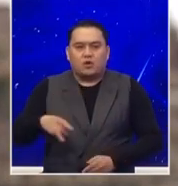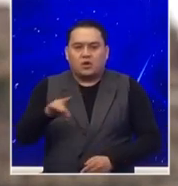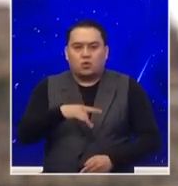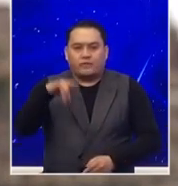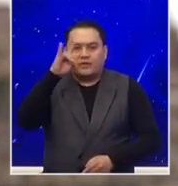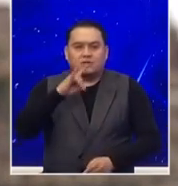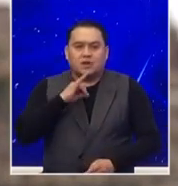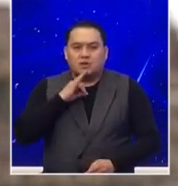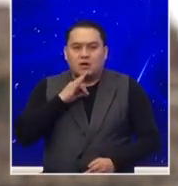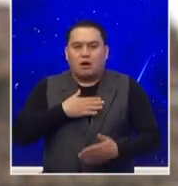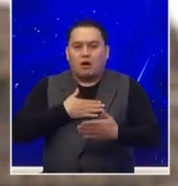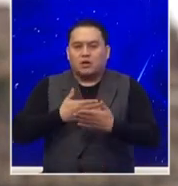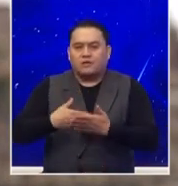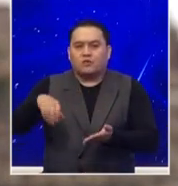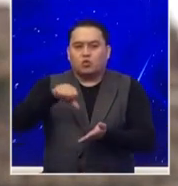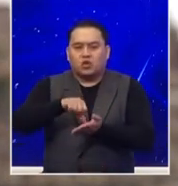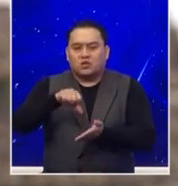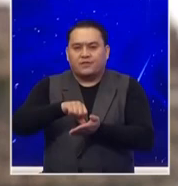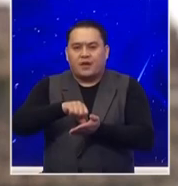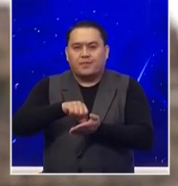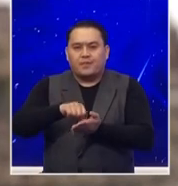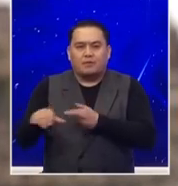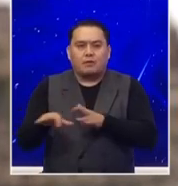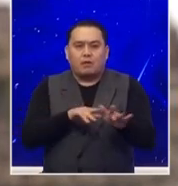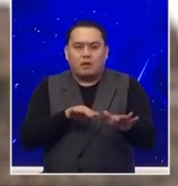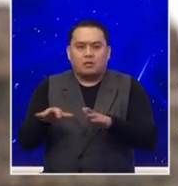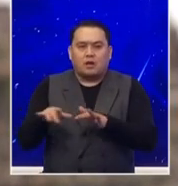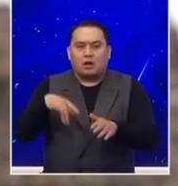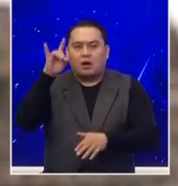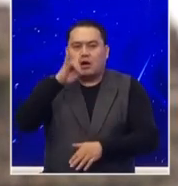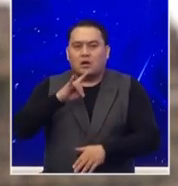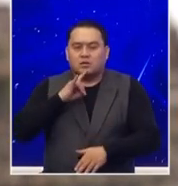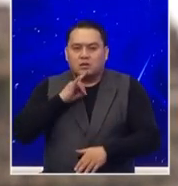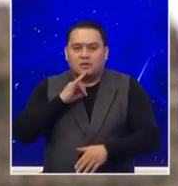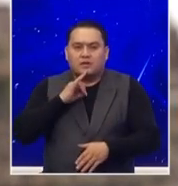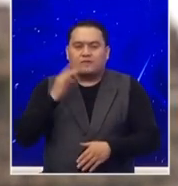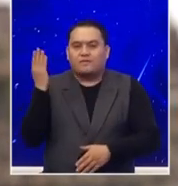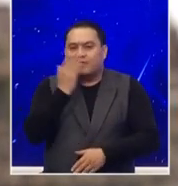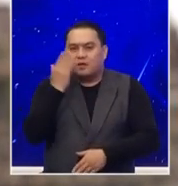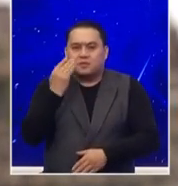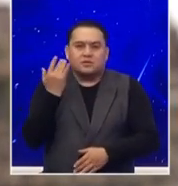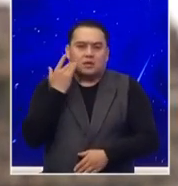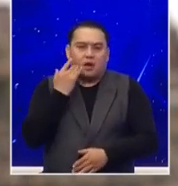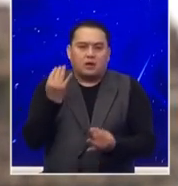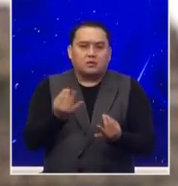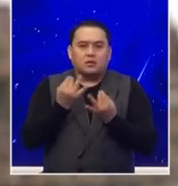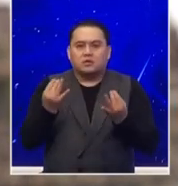Казахстана. Активно принимал участие в деятельности Казахфильма, всегда интересовался